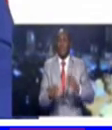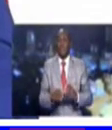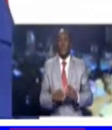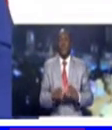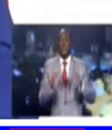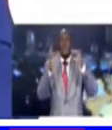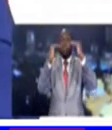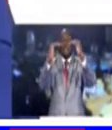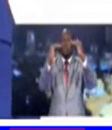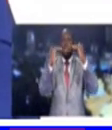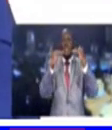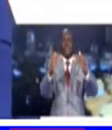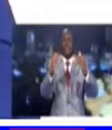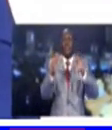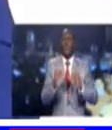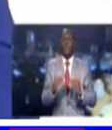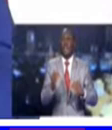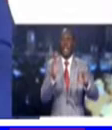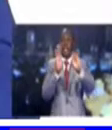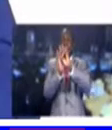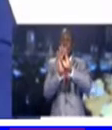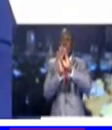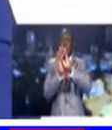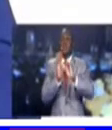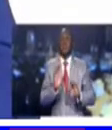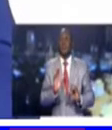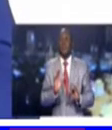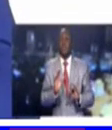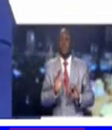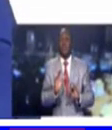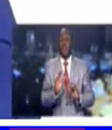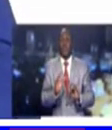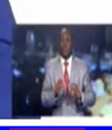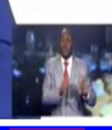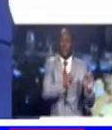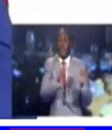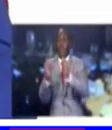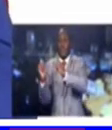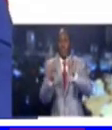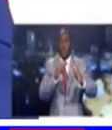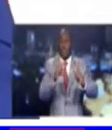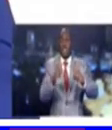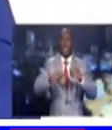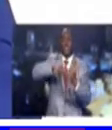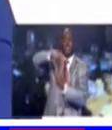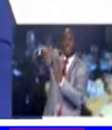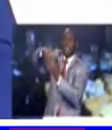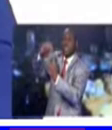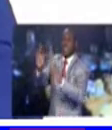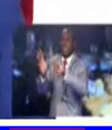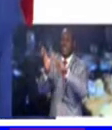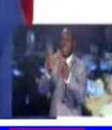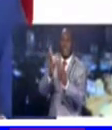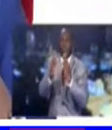au besoin une interdiction cela est opposé au transport de voyageurs de région à